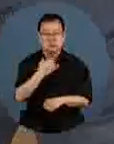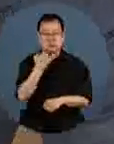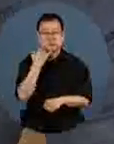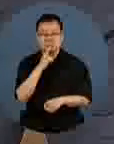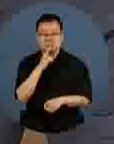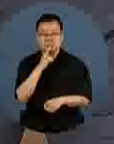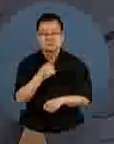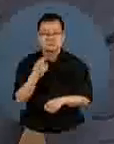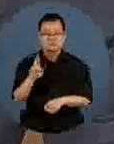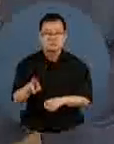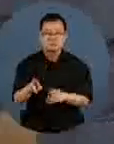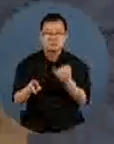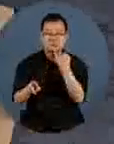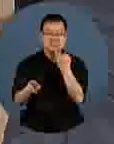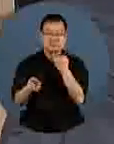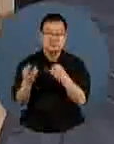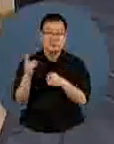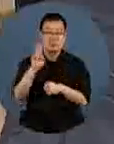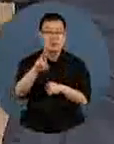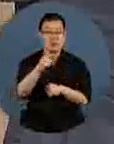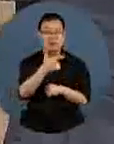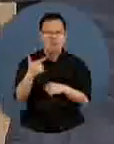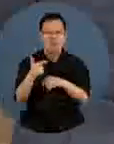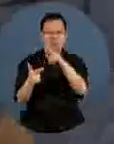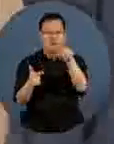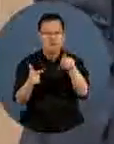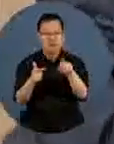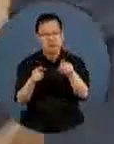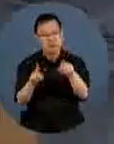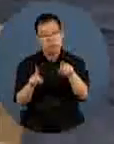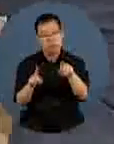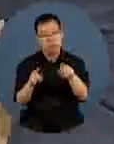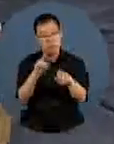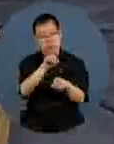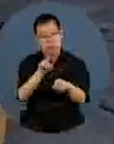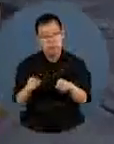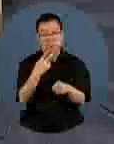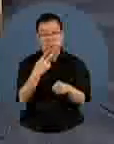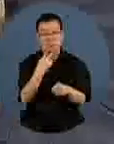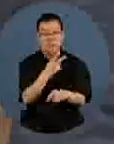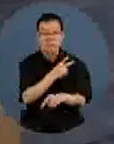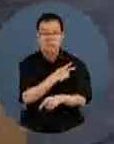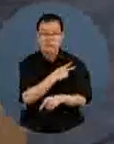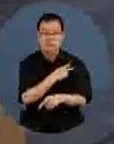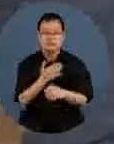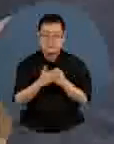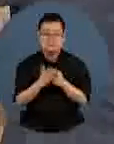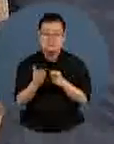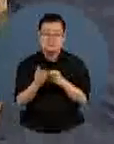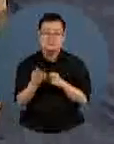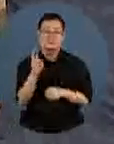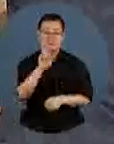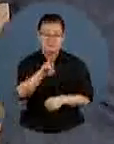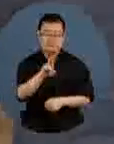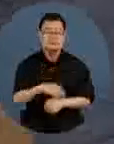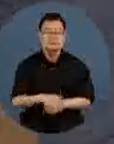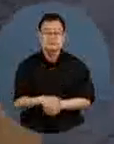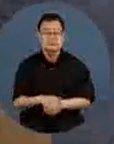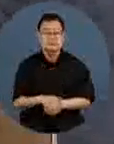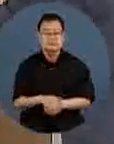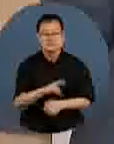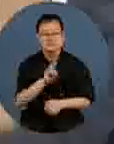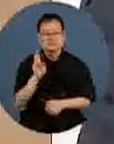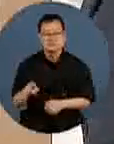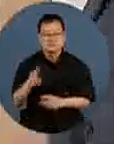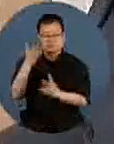좋습니다만 이 자리도 워낙 큰 자리죠. 맛보기가 안 돼서 이 세력이 너무 좋아지니까 그래서 이 자리를 차지했습니다.